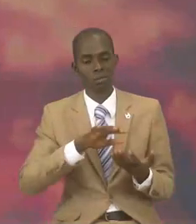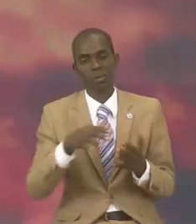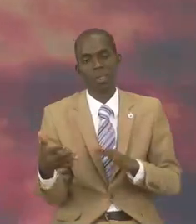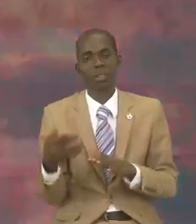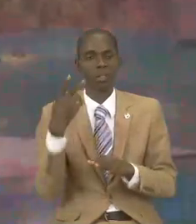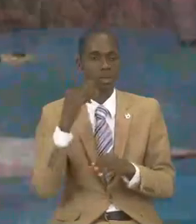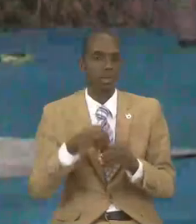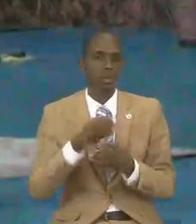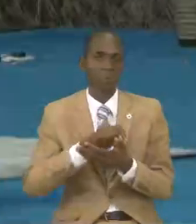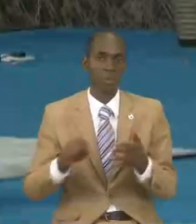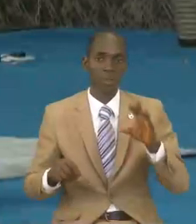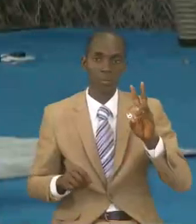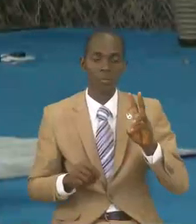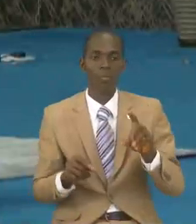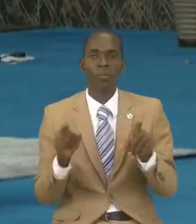6.